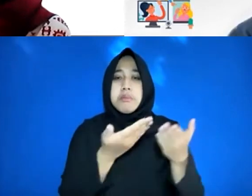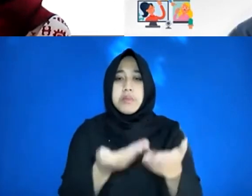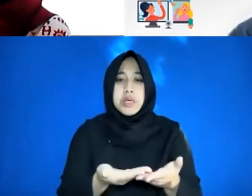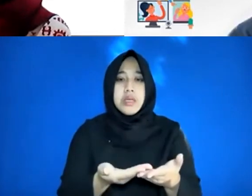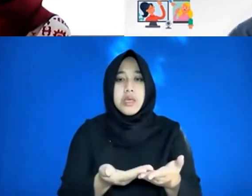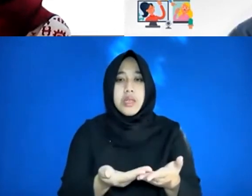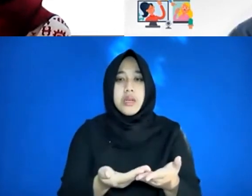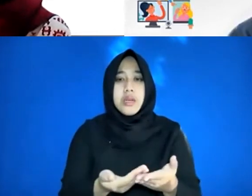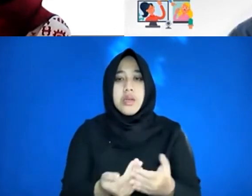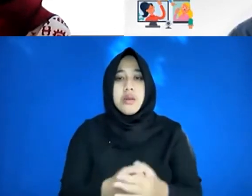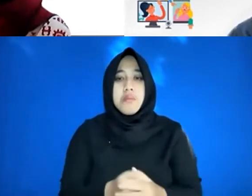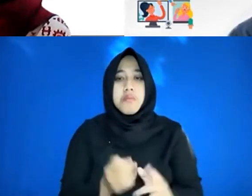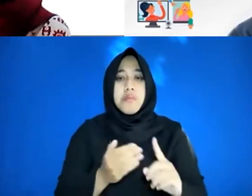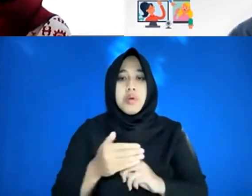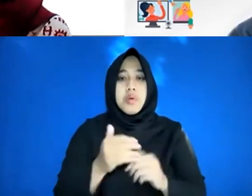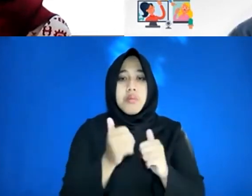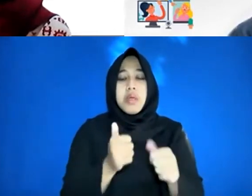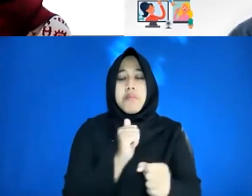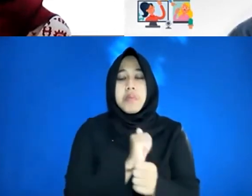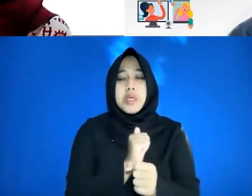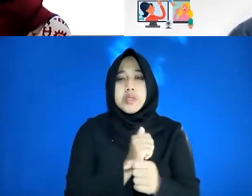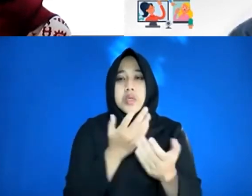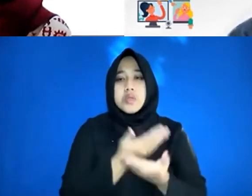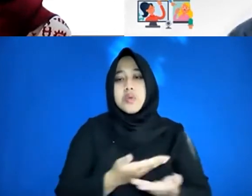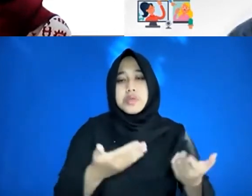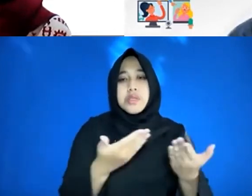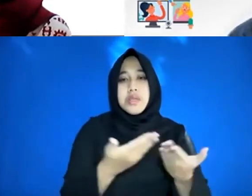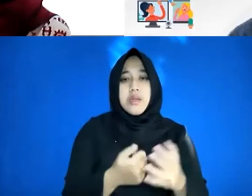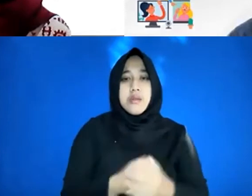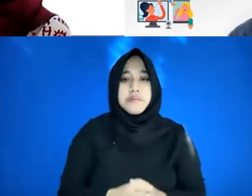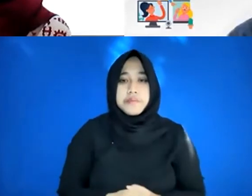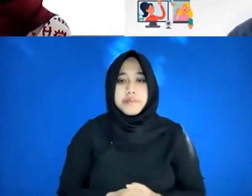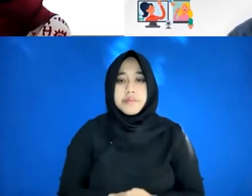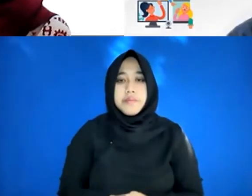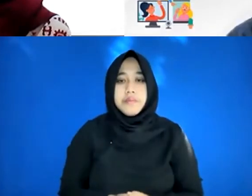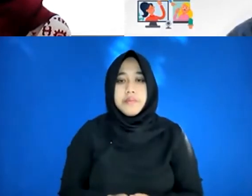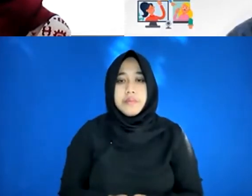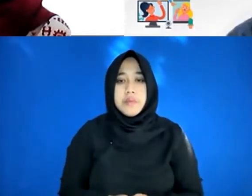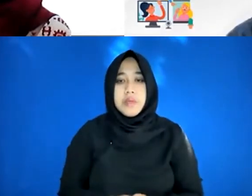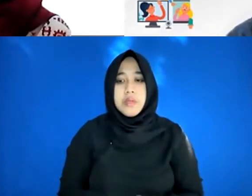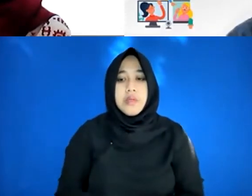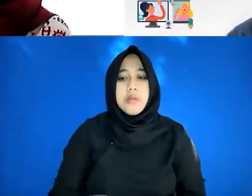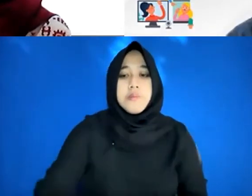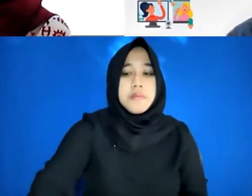care yang bagus bagi pekerja sosial sendiri atau bagi layanan itu sendiri. Nah tentunya bagi